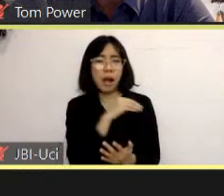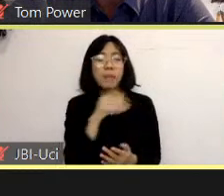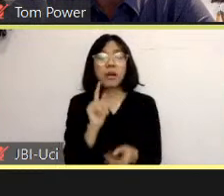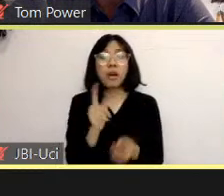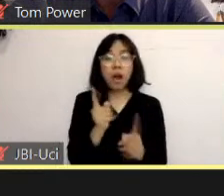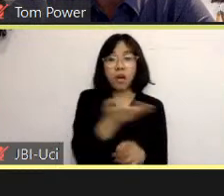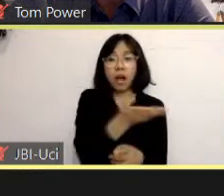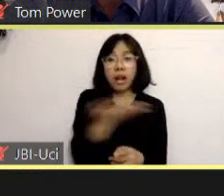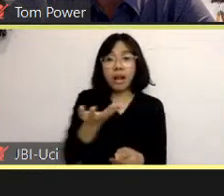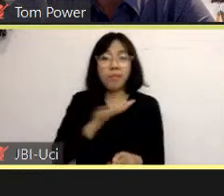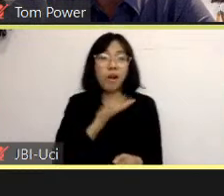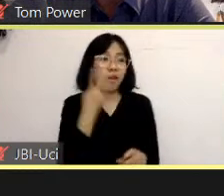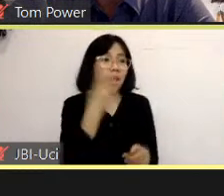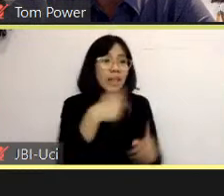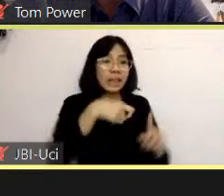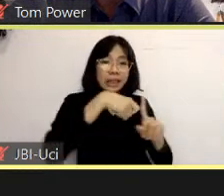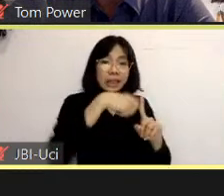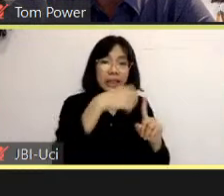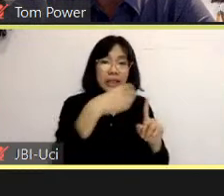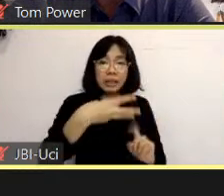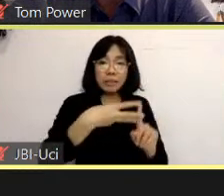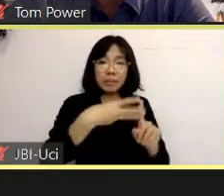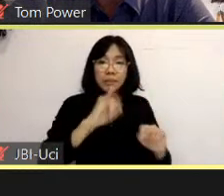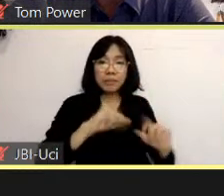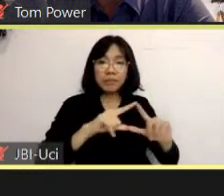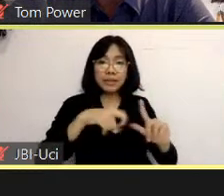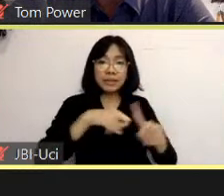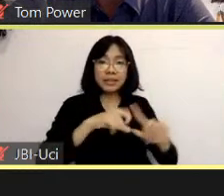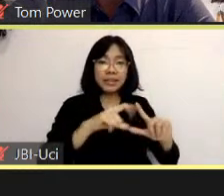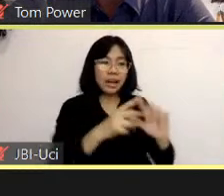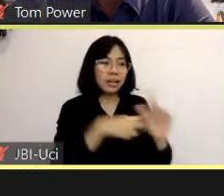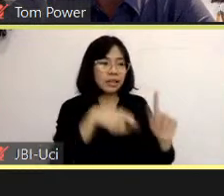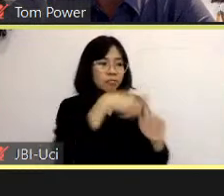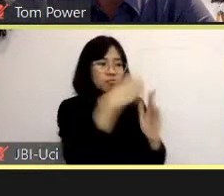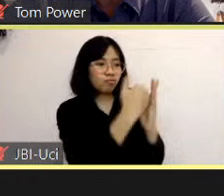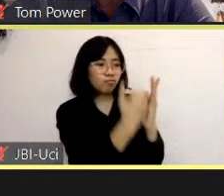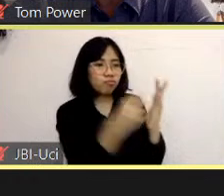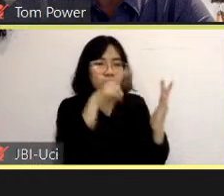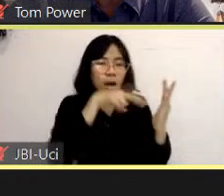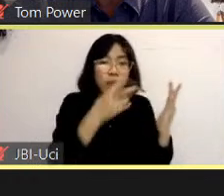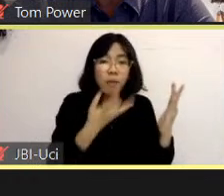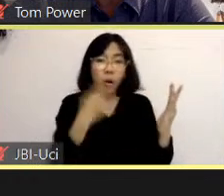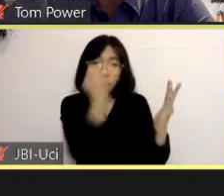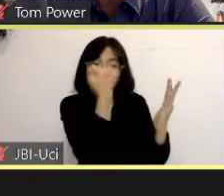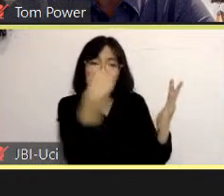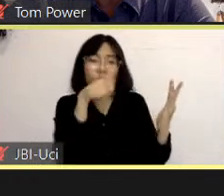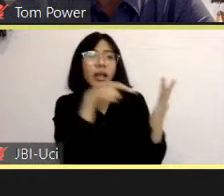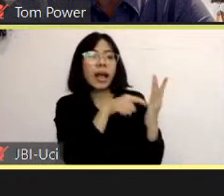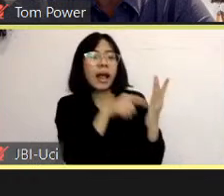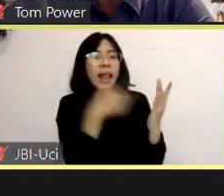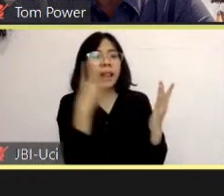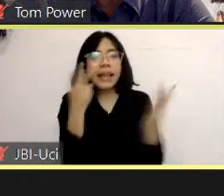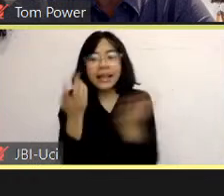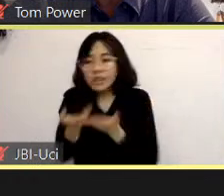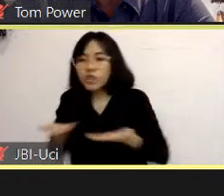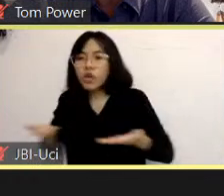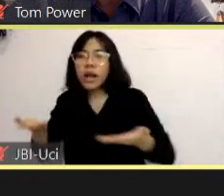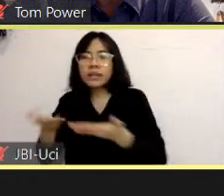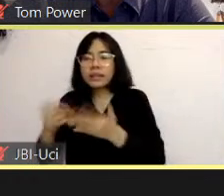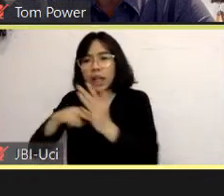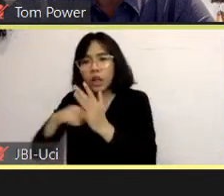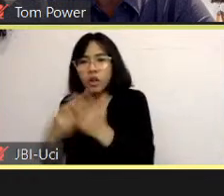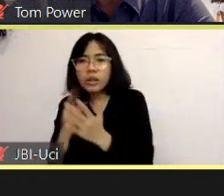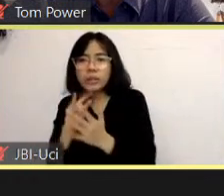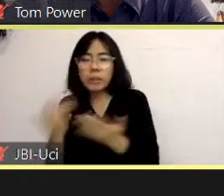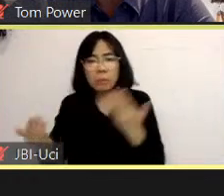penggeraknya untuk tahu juga bagaimana caranya melindungi dari praktek-praktek tadi, ya, represi di ranah digital. Lalu yang ketiga